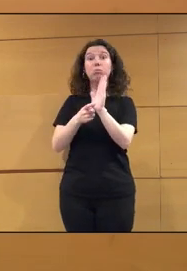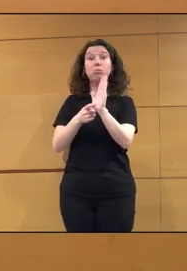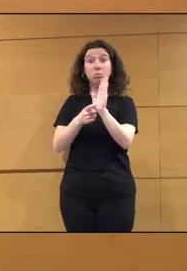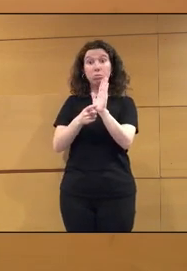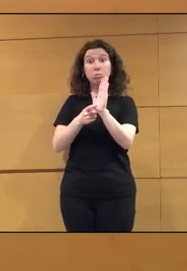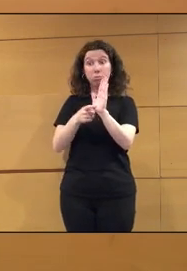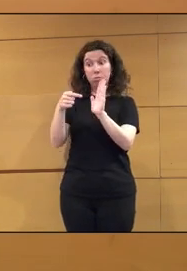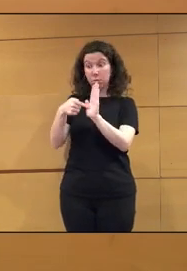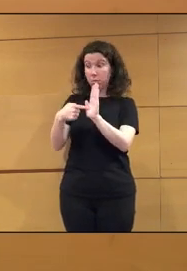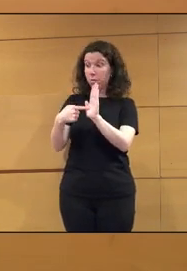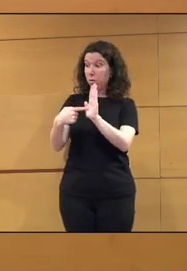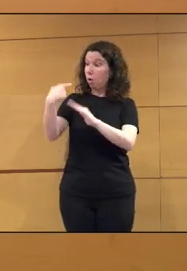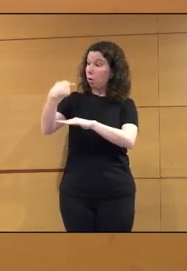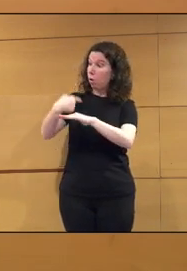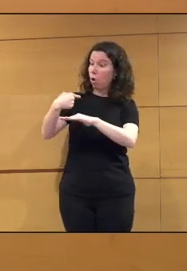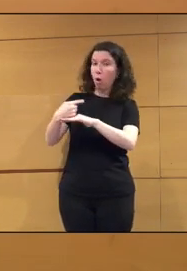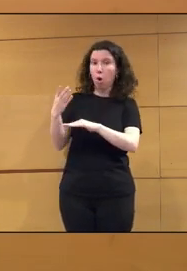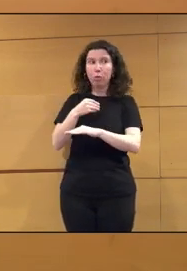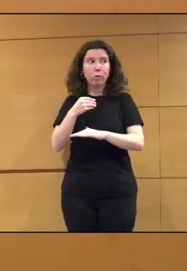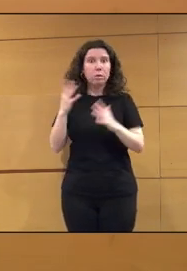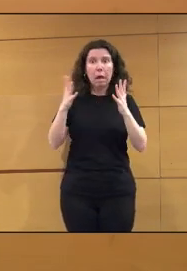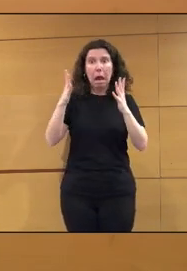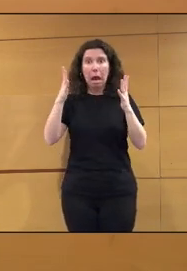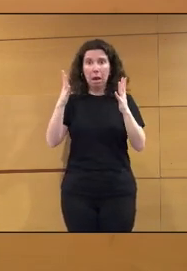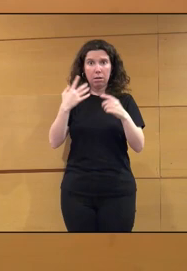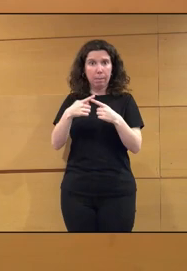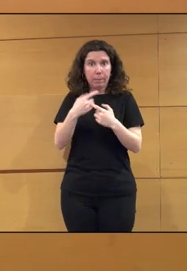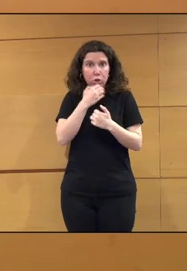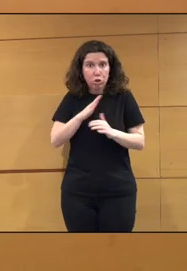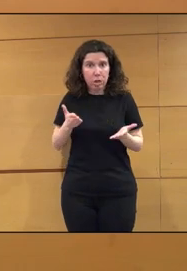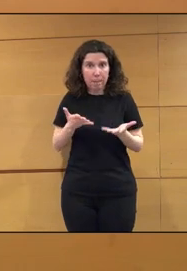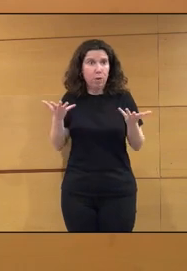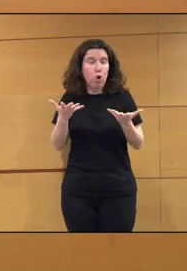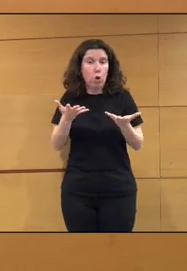Cau i està, tothom està així perquè no sap ni per on agafar-la.